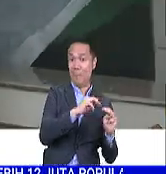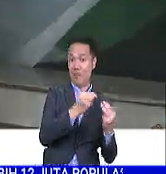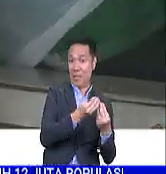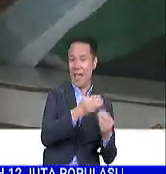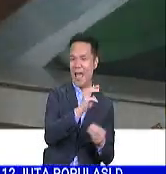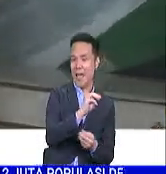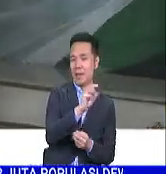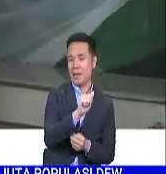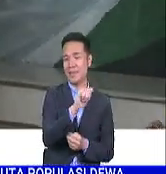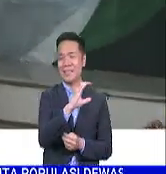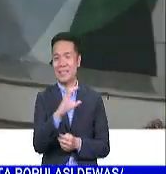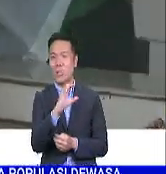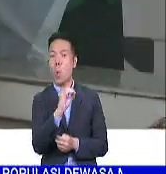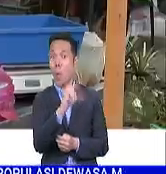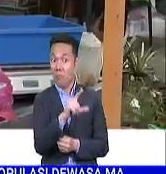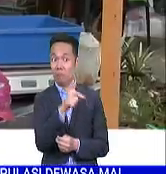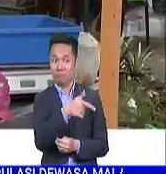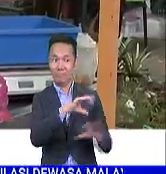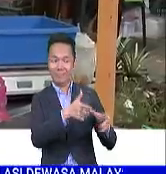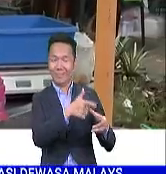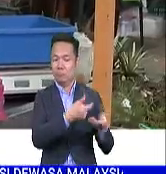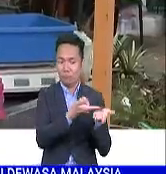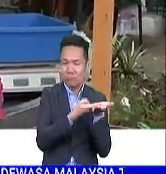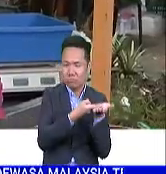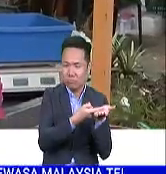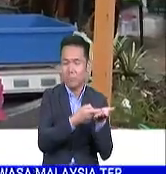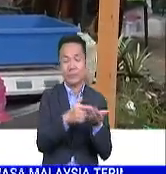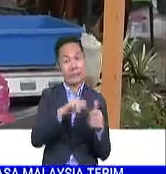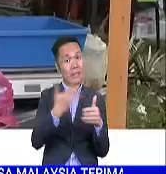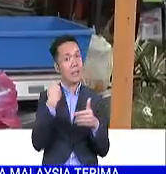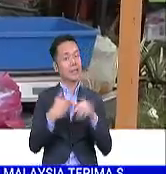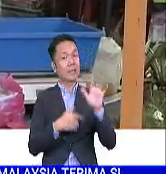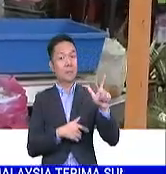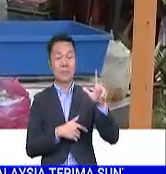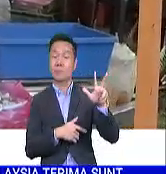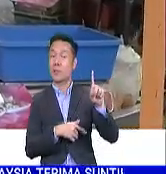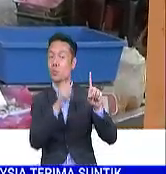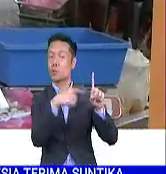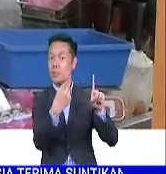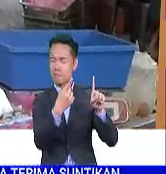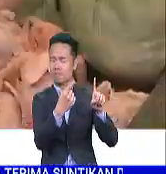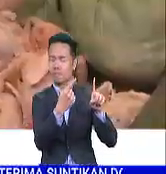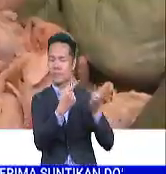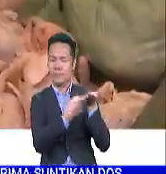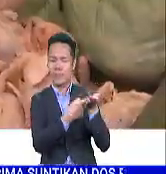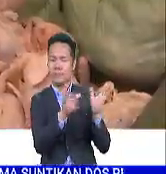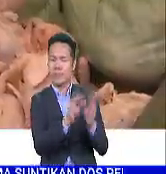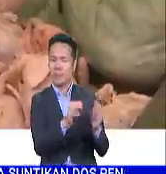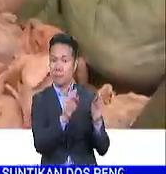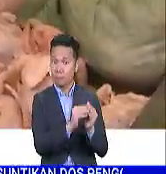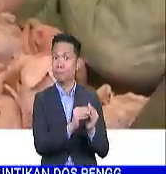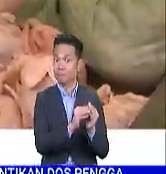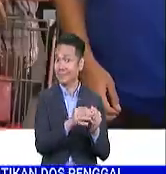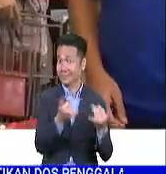Negara NACCOL mengenai industri pengeluaran makanan pada 31 Januari lepas, mesyuarat telah diberikan taklimat